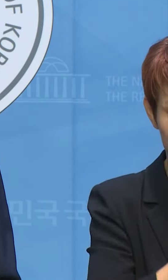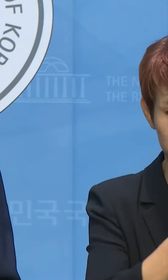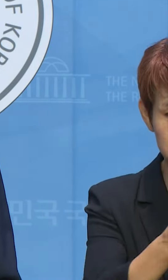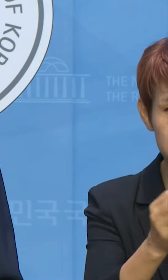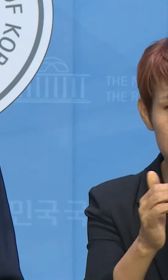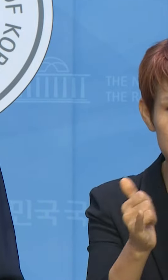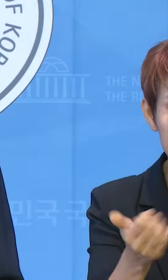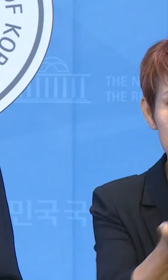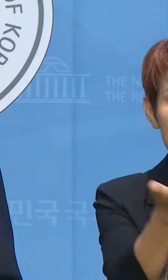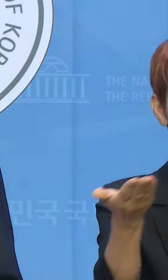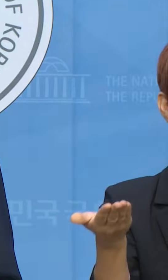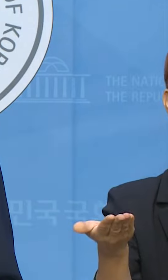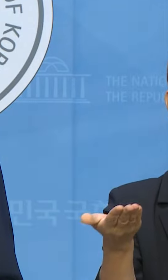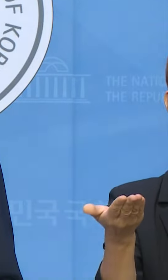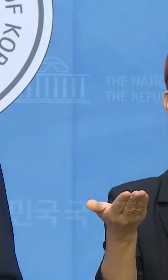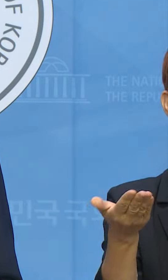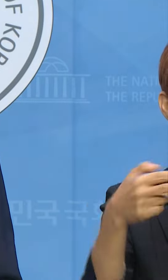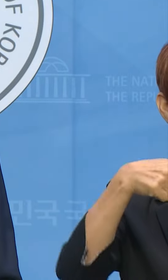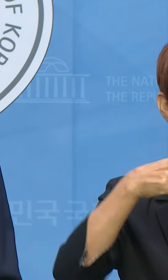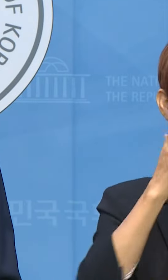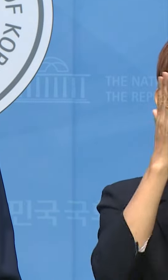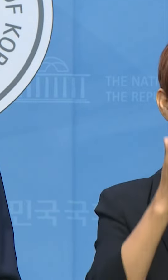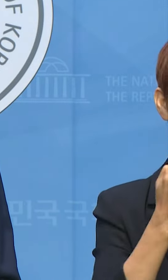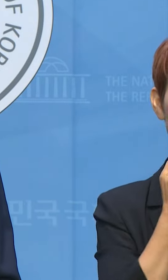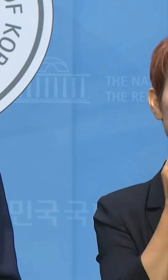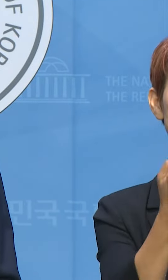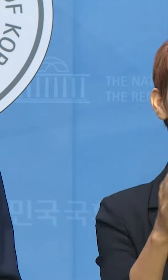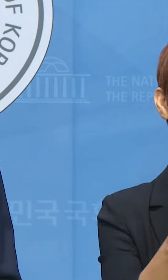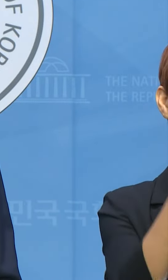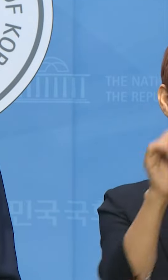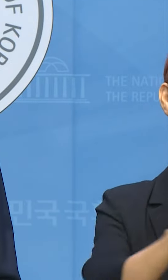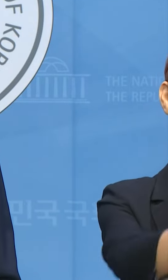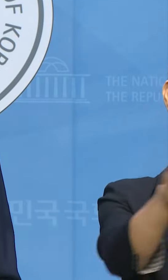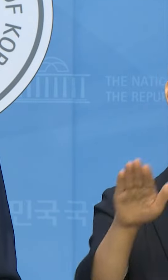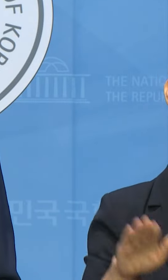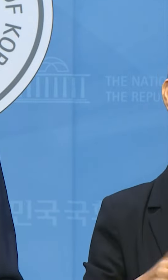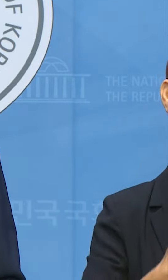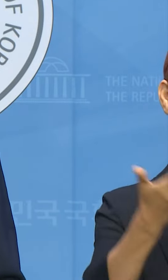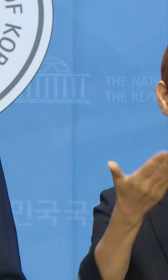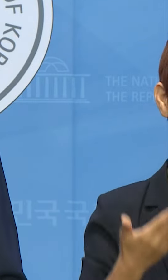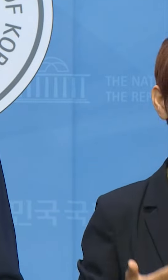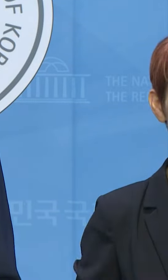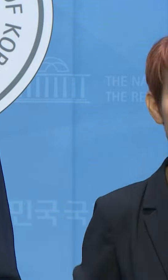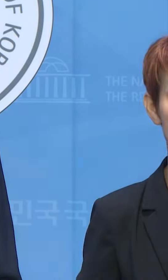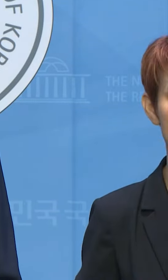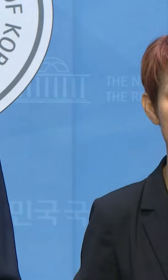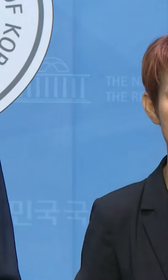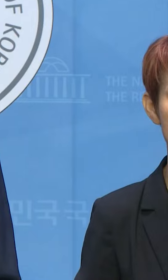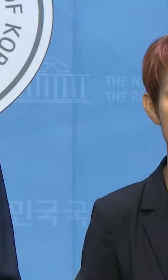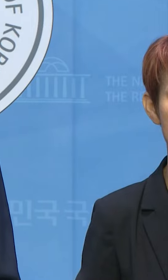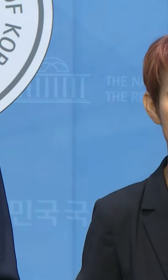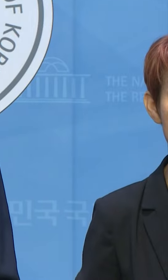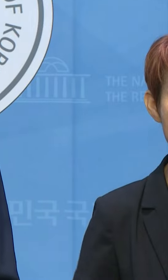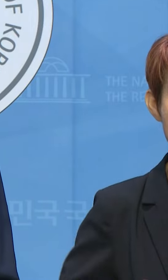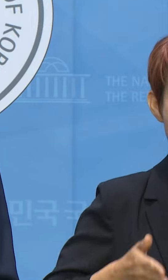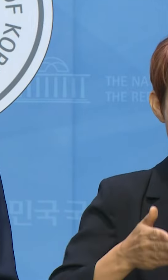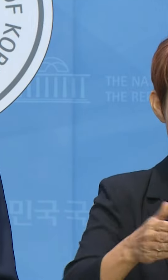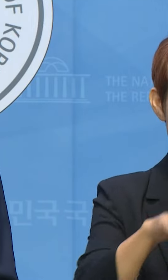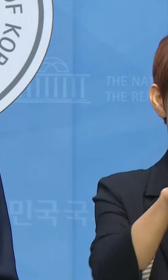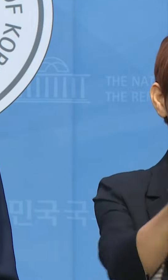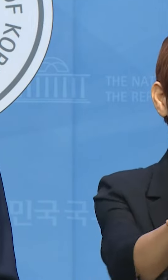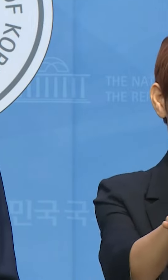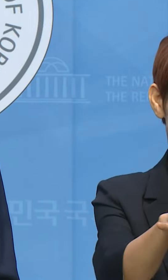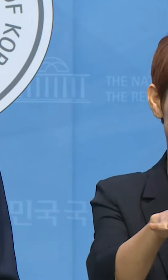분들이 있었습니다 서초동 촛불 시민입니다 도로를 오로라처럼 뒤덮은